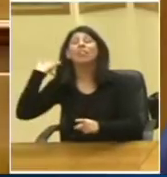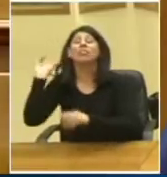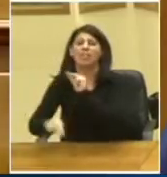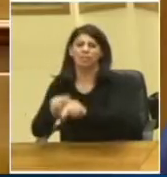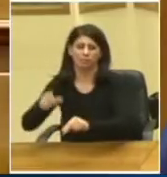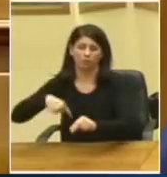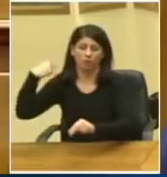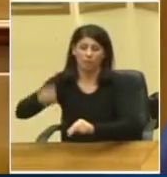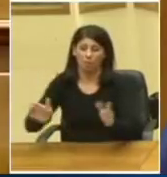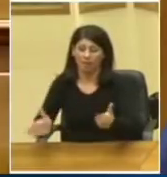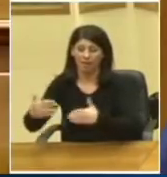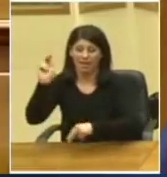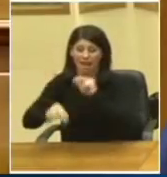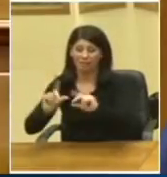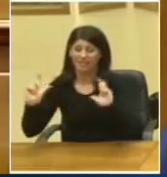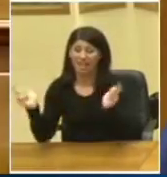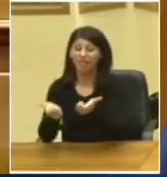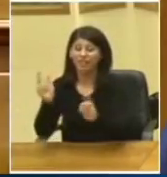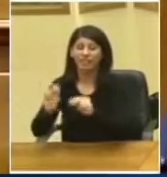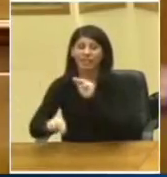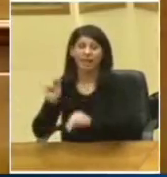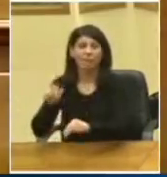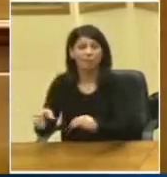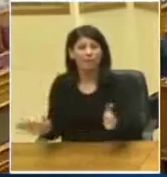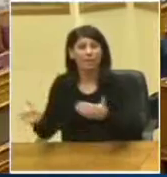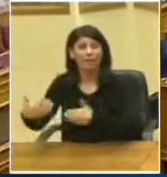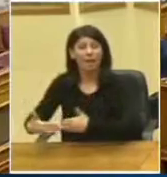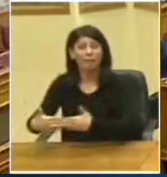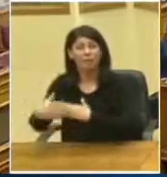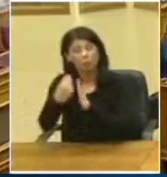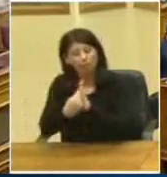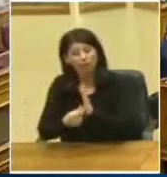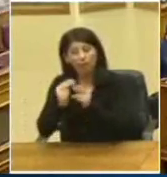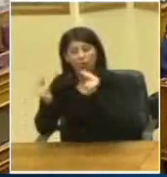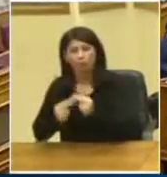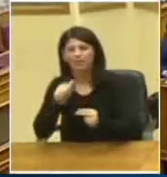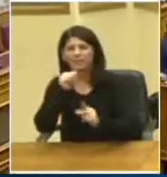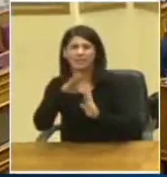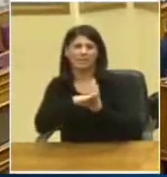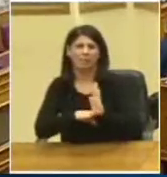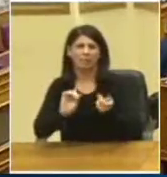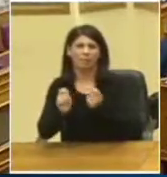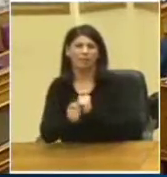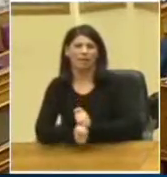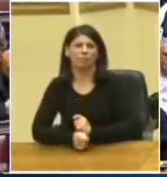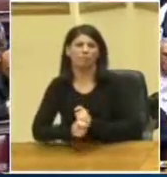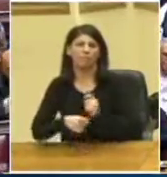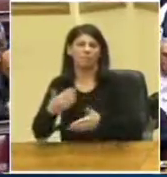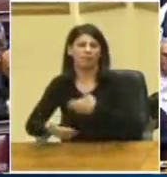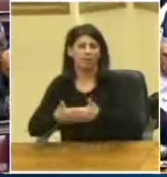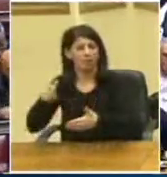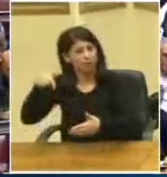στην επόμενη κάλπη, την εθνική κάλπη, που θα είναι και κάλπη που θα κρίνει το αποτέλεσμα της θερματικής μεταρρυθμιστικής διαδικασίας που